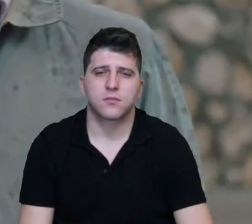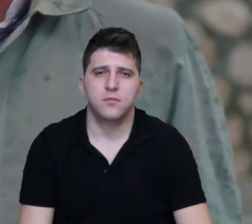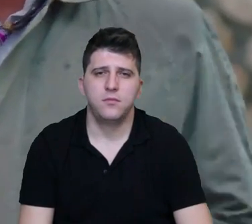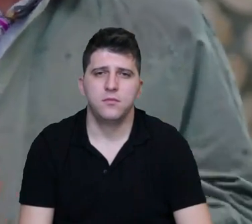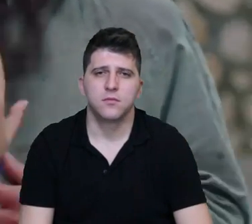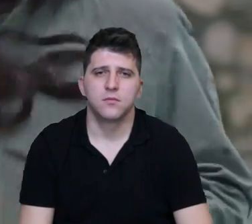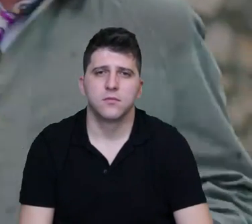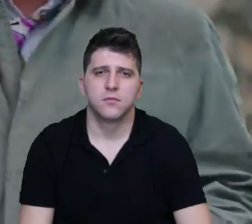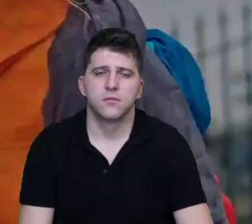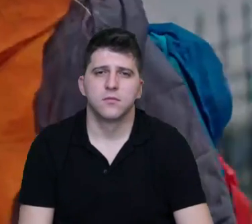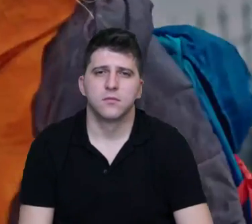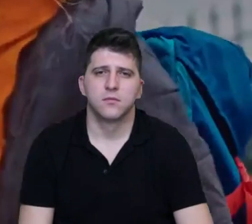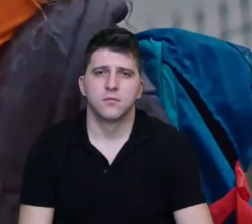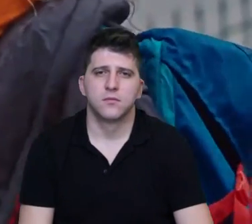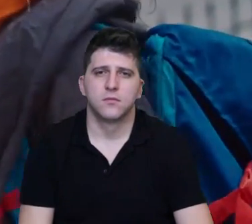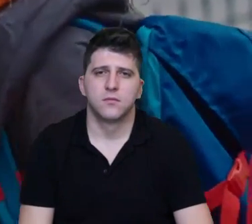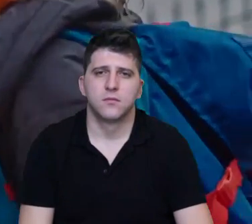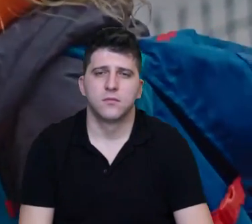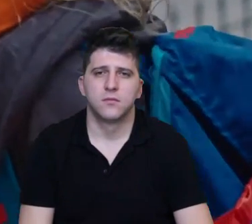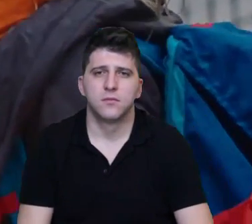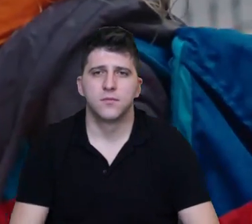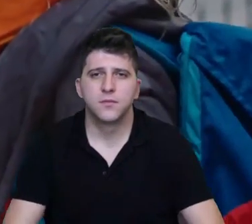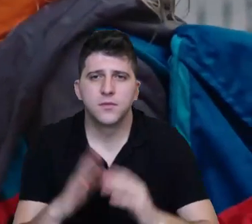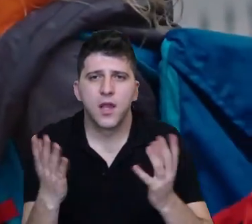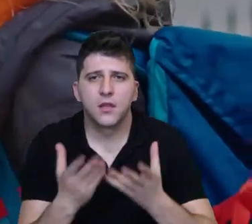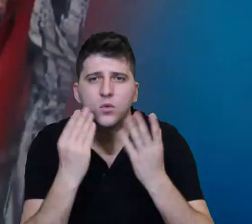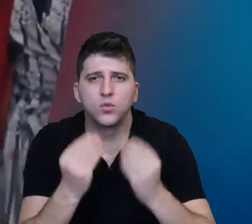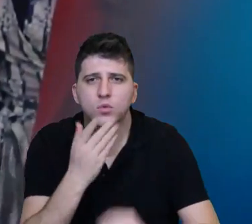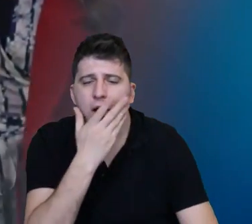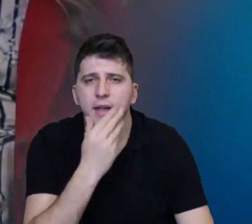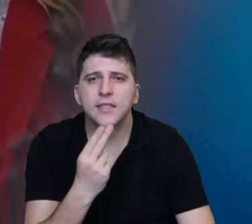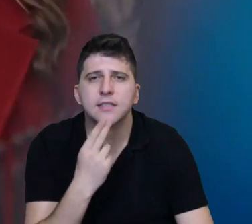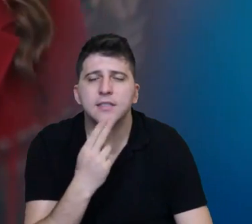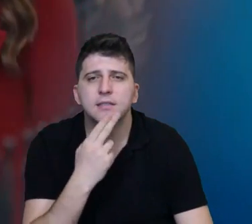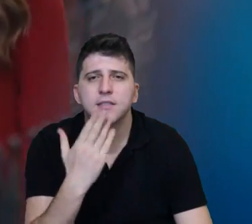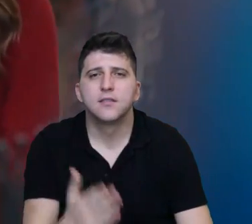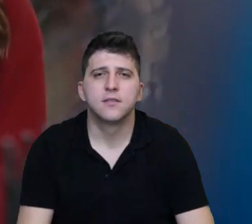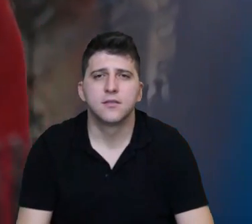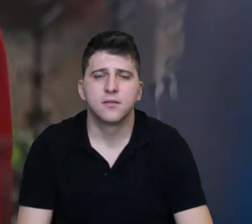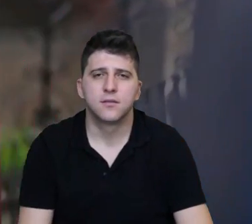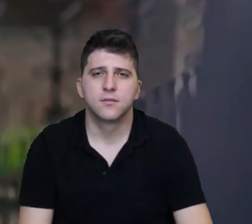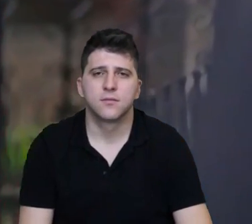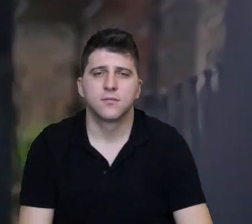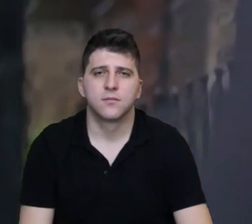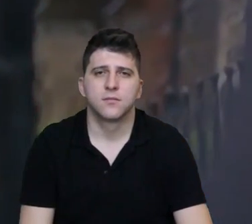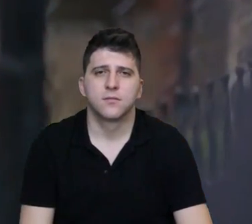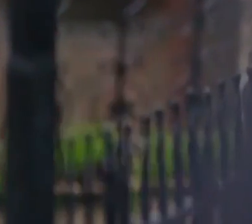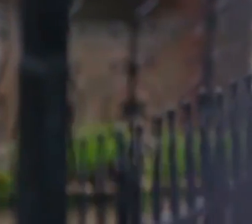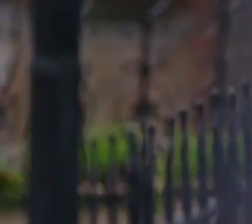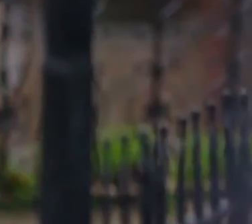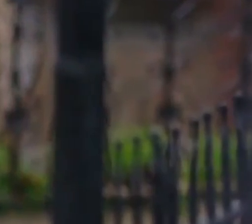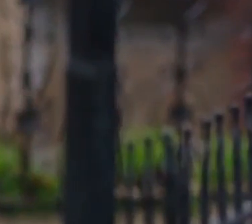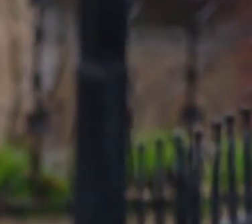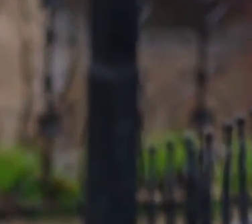saçını attırıp filmcilere döndü. Ne kadar güzel bir kız. Elinde çiçek desenli mavi bir şemsiyeyle